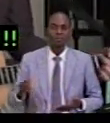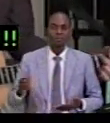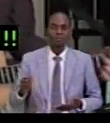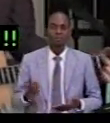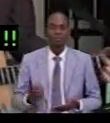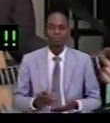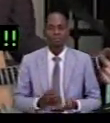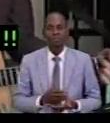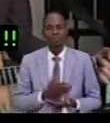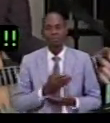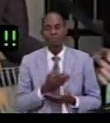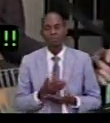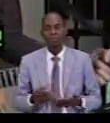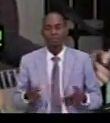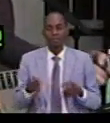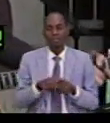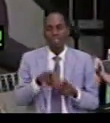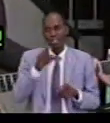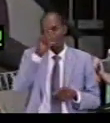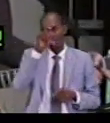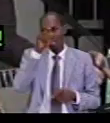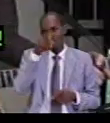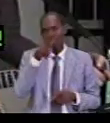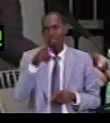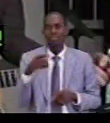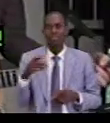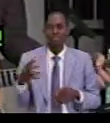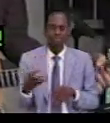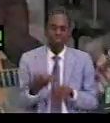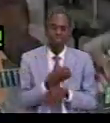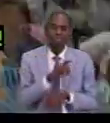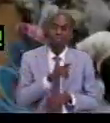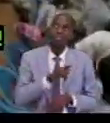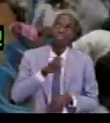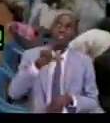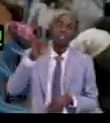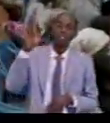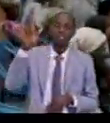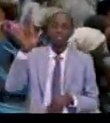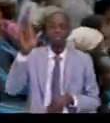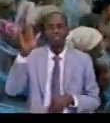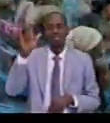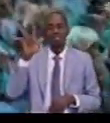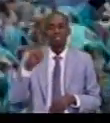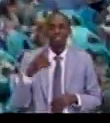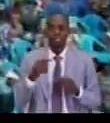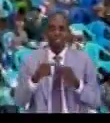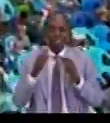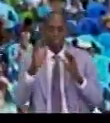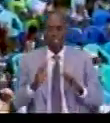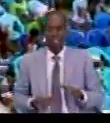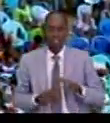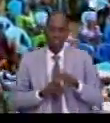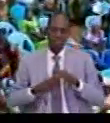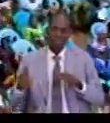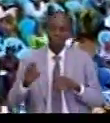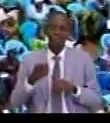haut. Comme l'aigle prend ton envol, l'ennemi fuit devant